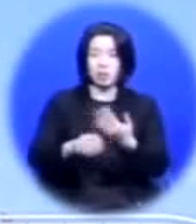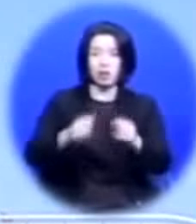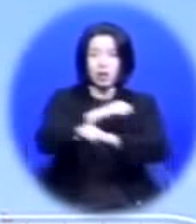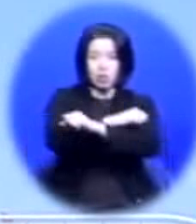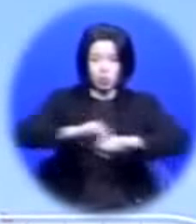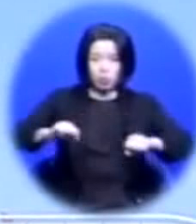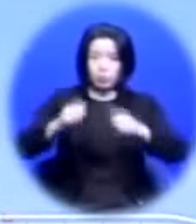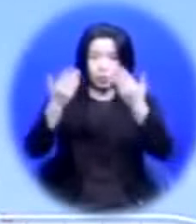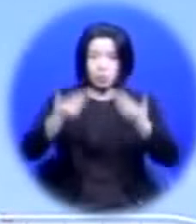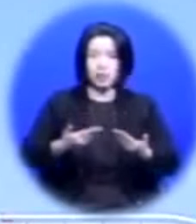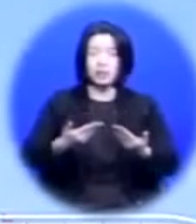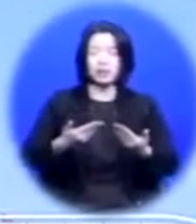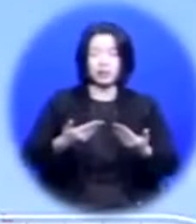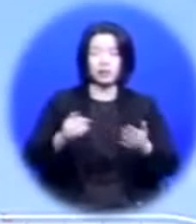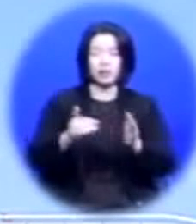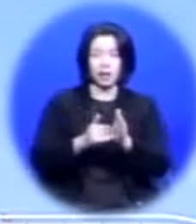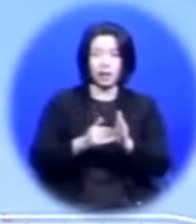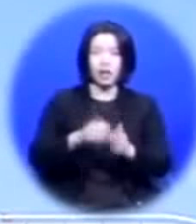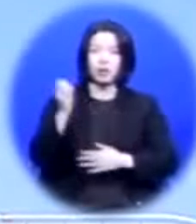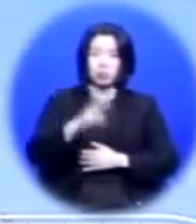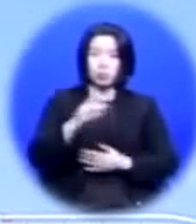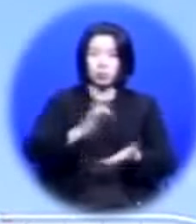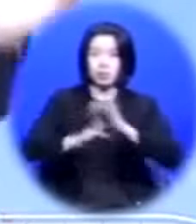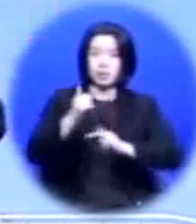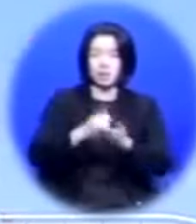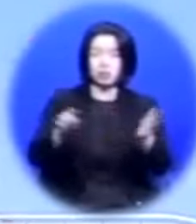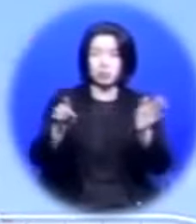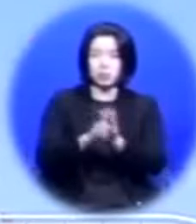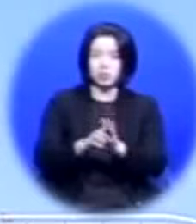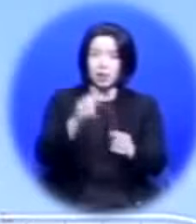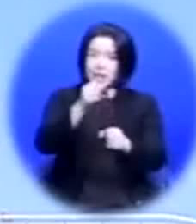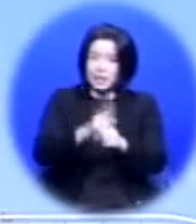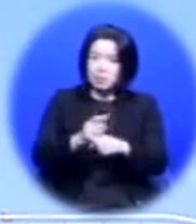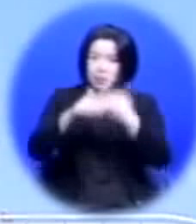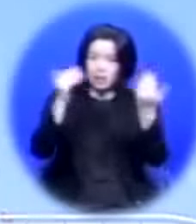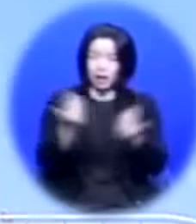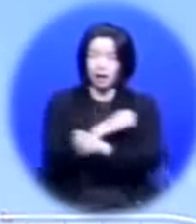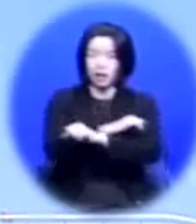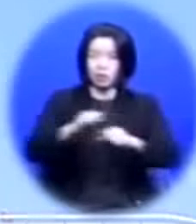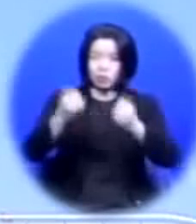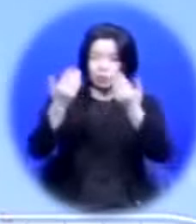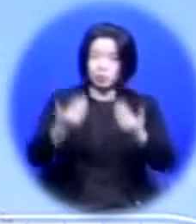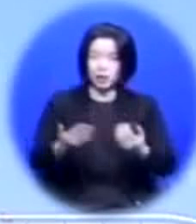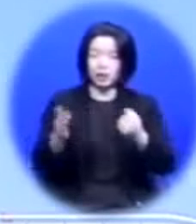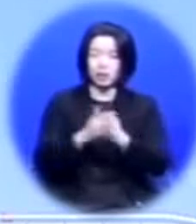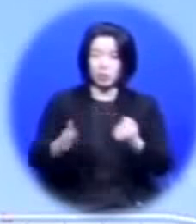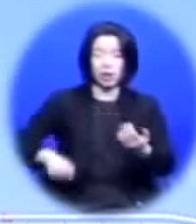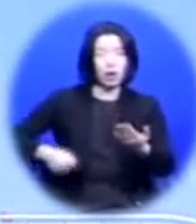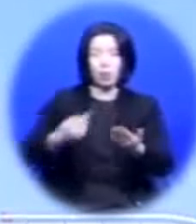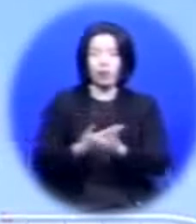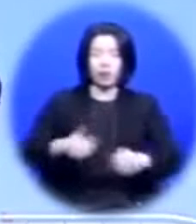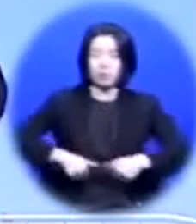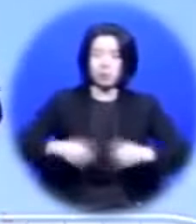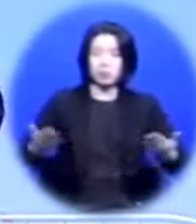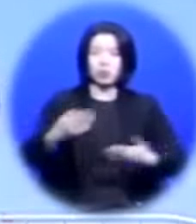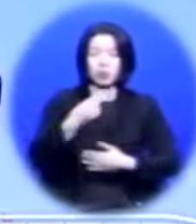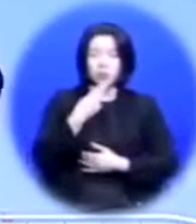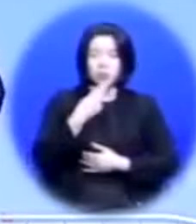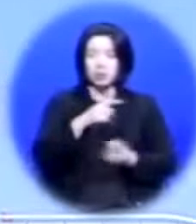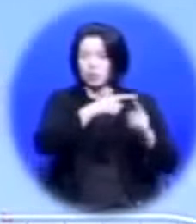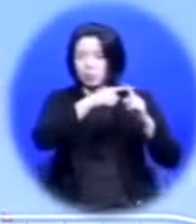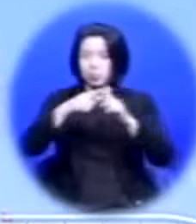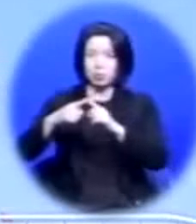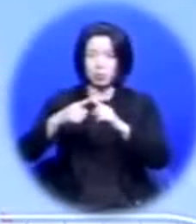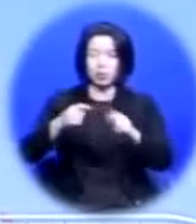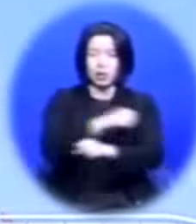용서받는다 또 예수 믿으면 이미 다 용서받은 거니까 뭐 회개하고 말 것도 없이 무조건 용서받은 줄로